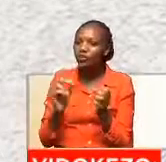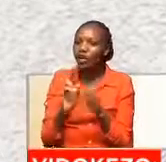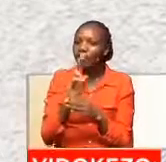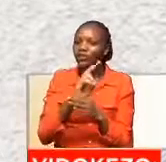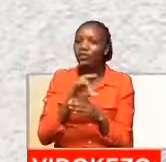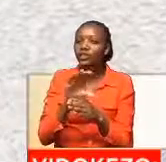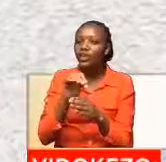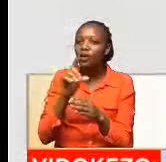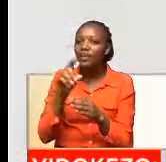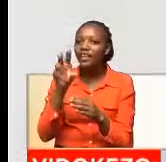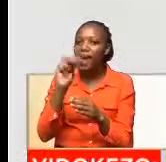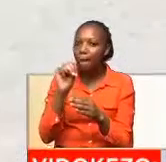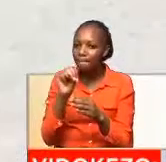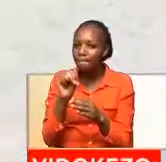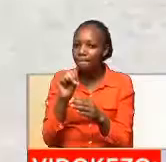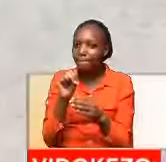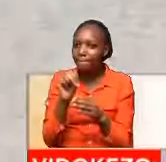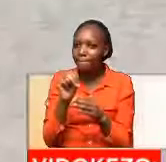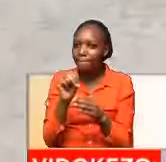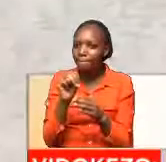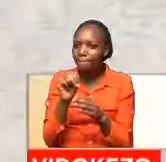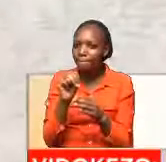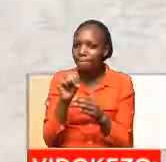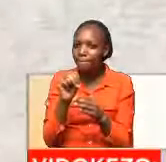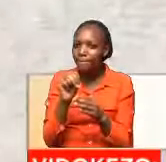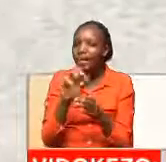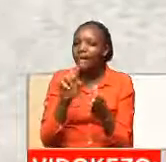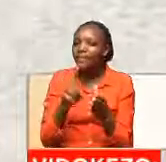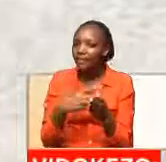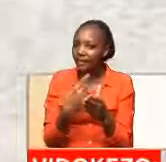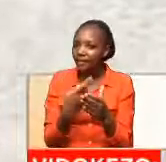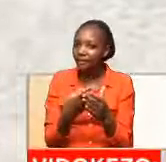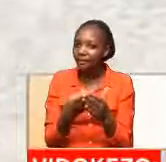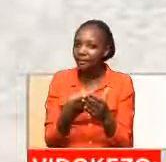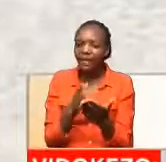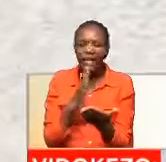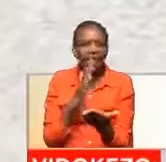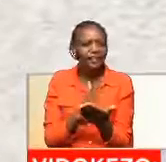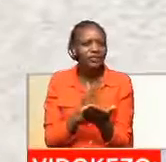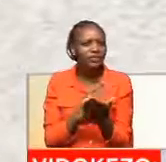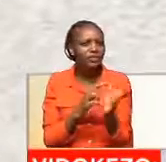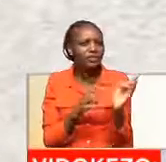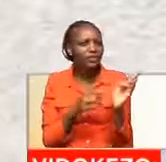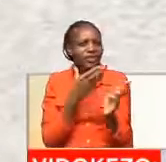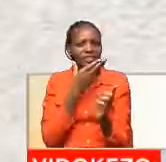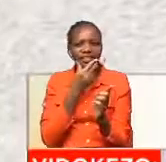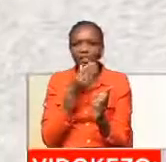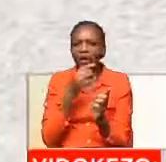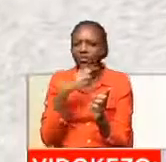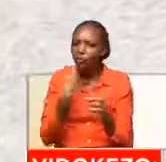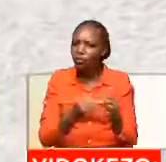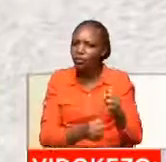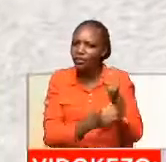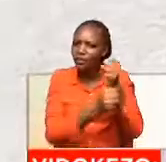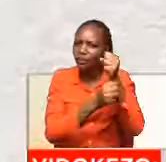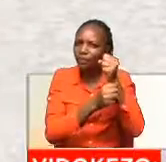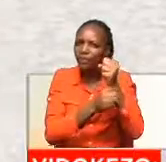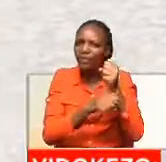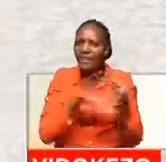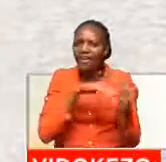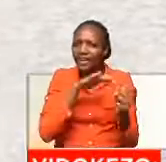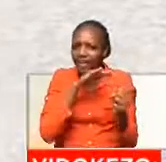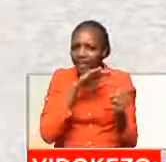ODM. Kwa hivyo inasemekana kwamba huyu ni mtu ambaye ni mwandani wa Raila Odinga kwa masuala ya